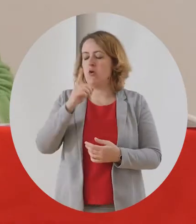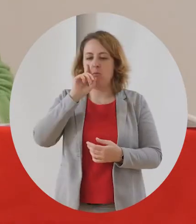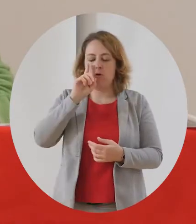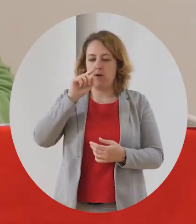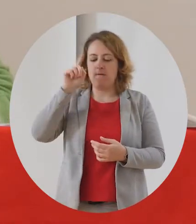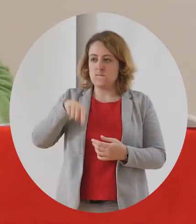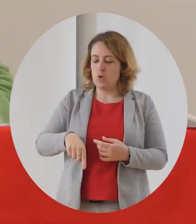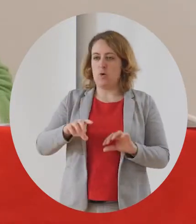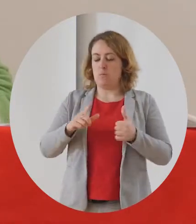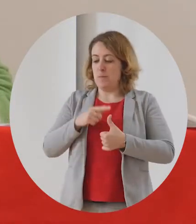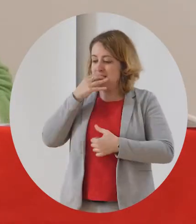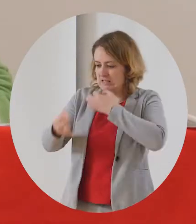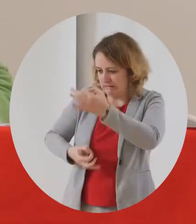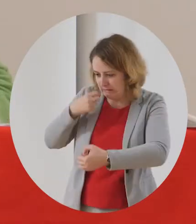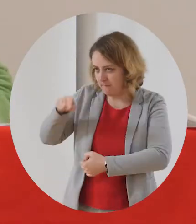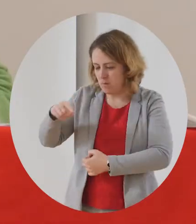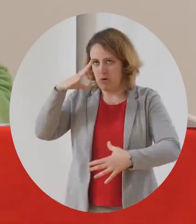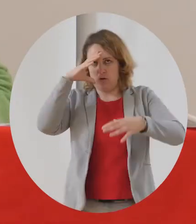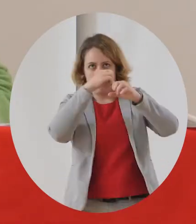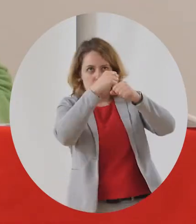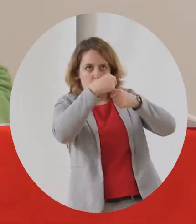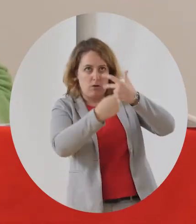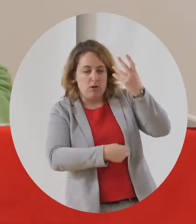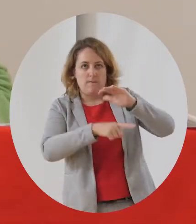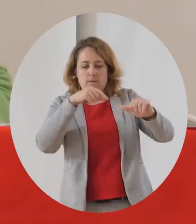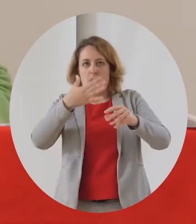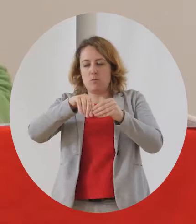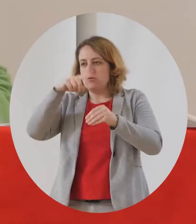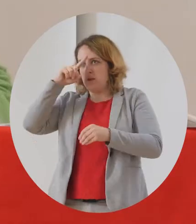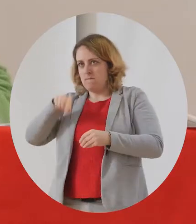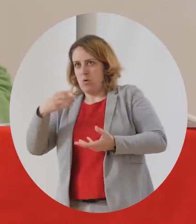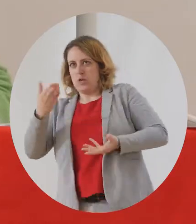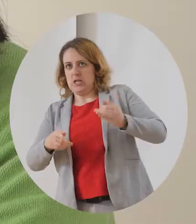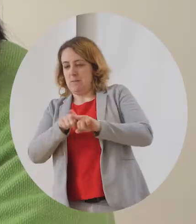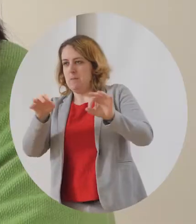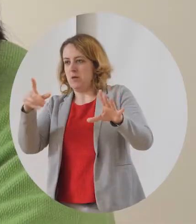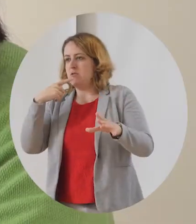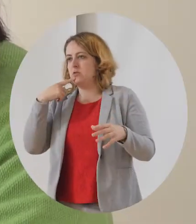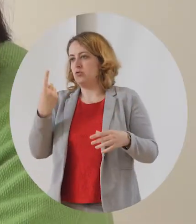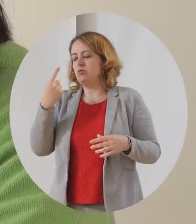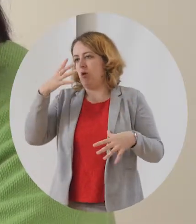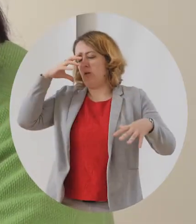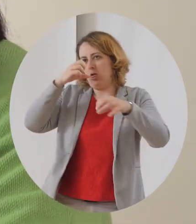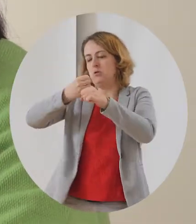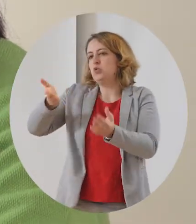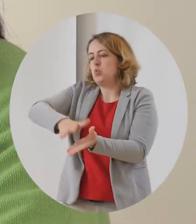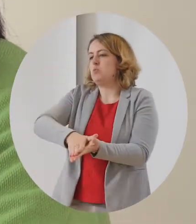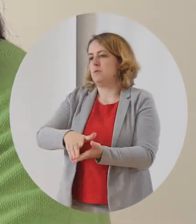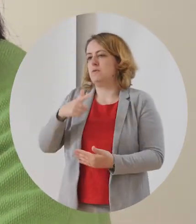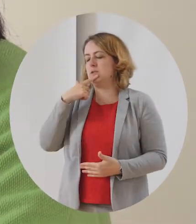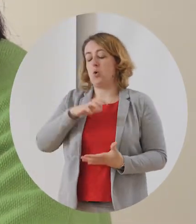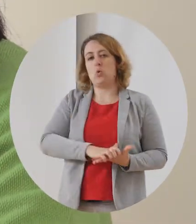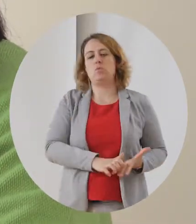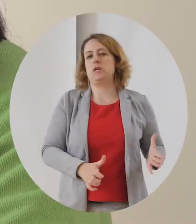faut qu'ils fassent attention à ce qu'on leur dit, à ce qu'on leur demande, à ce qu'ils ont à faire, et en plus à trouver leur équilibre, même intérici.